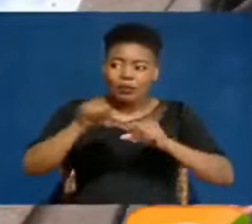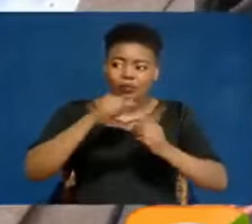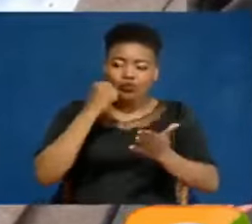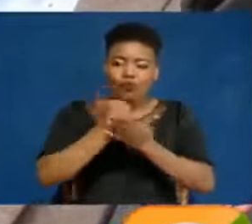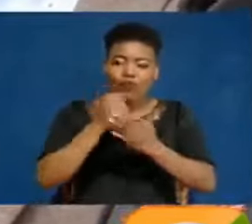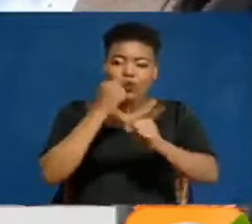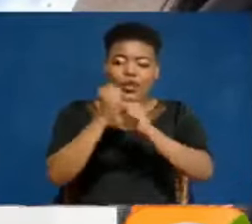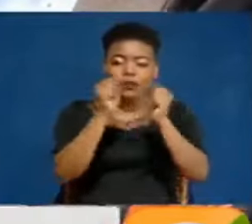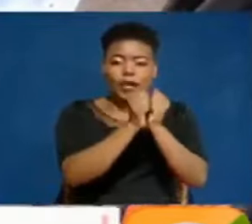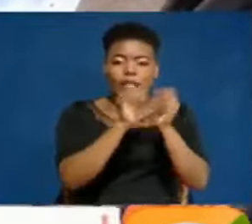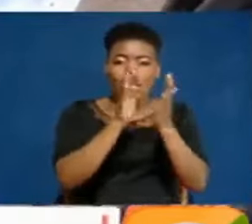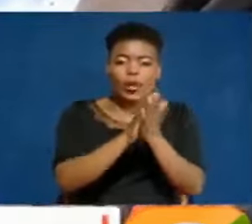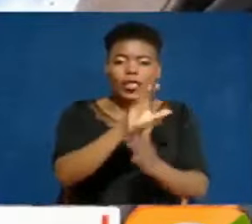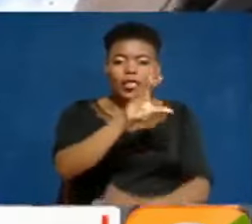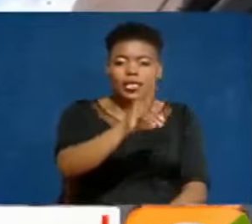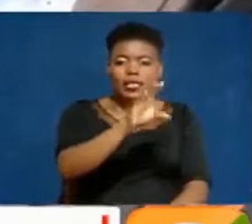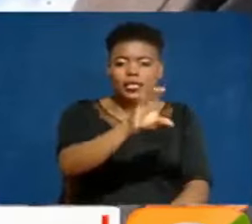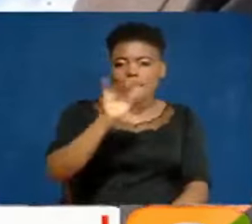investigating teams